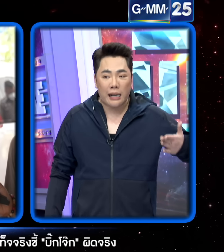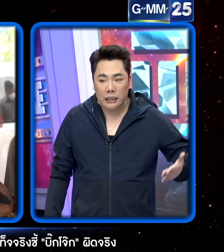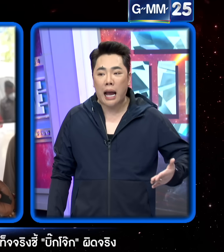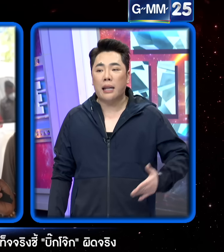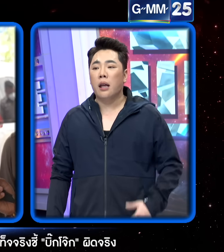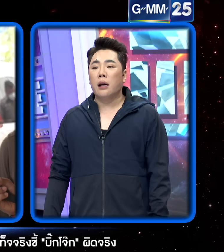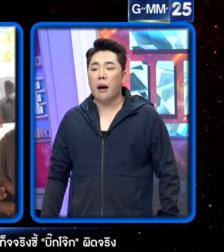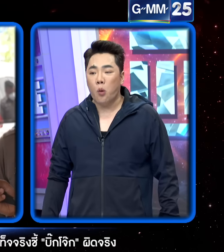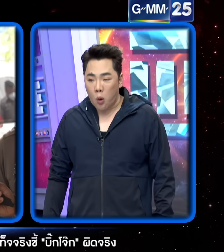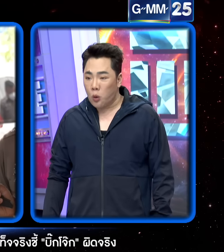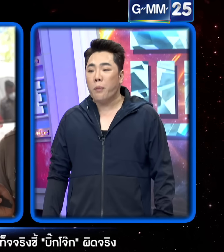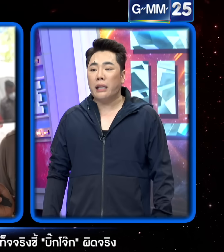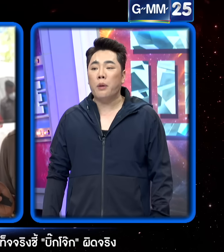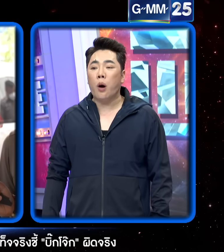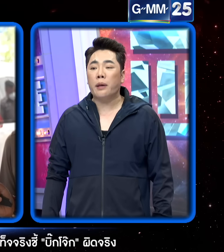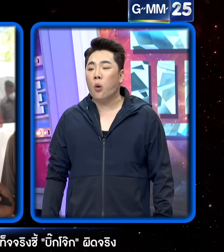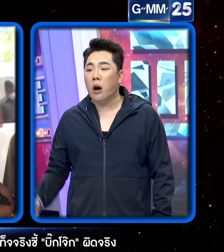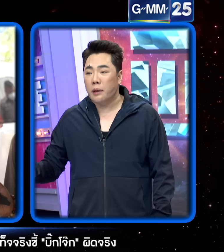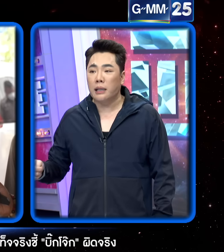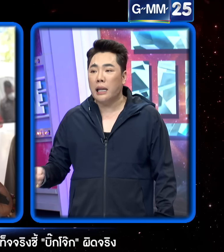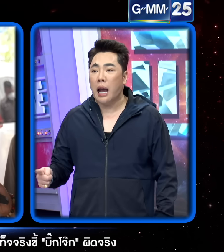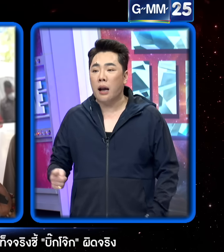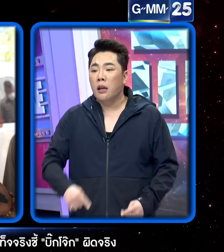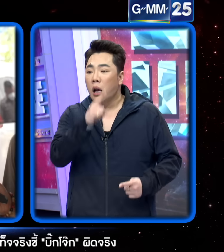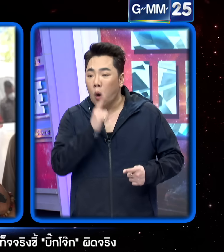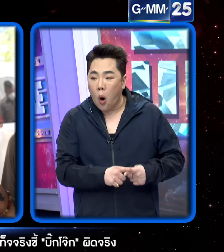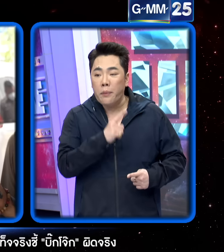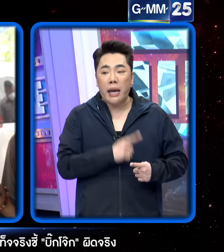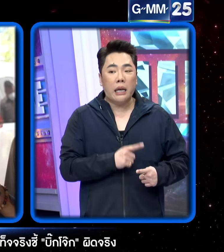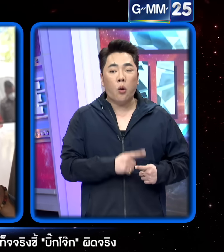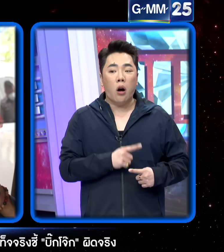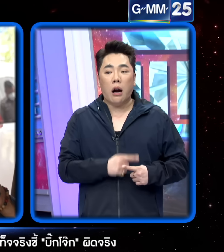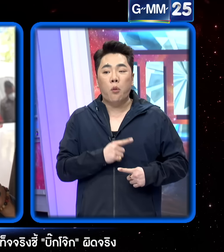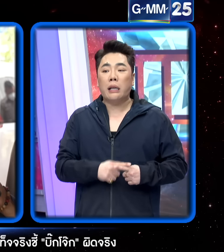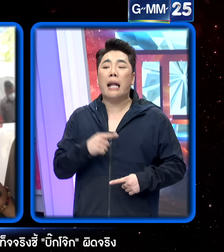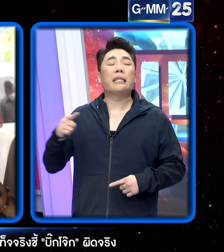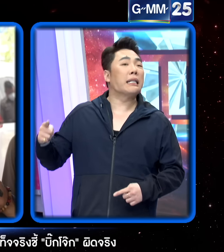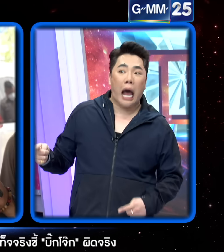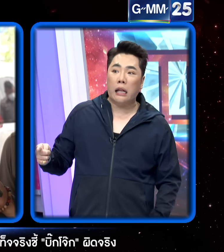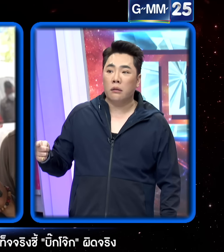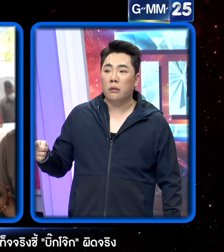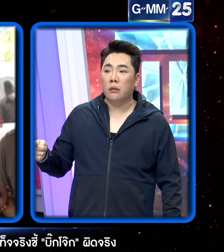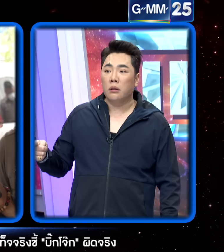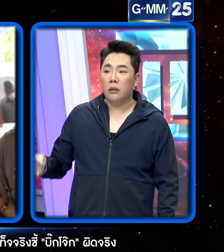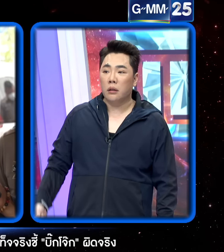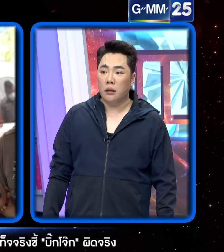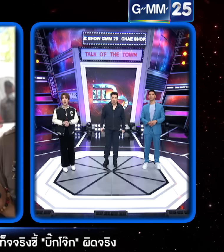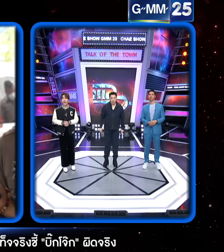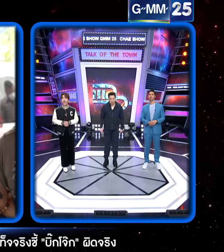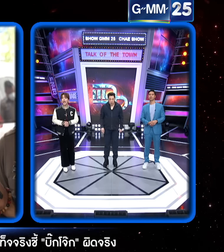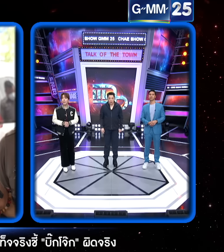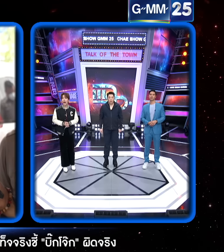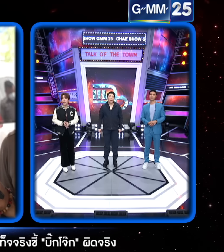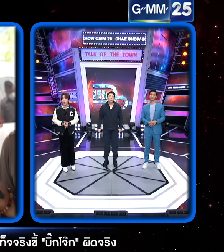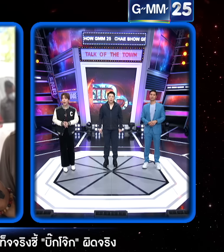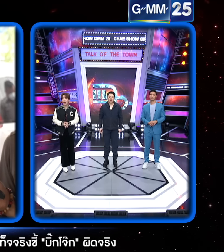อบทั้งข้าราชการและบุคคลทั่วไปที่มีความเกี่ยวข้องกับเรื่องนี้นะฮ ะ โดยไม่เกี่ยวข้องกับกระบวนการในชั้นศาล ใช่ค่ะส่วนการ